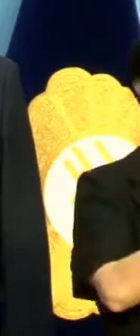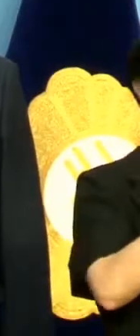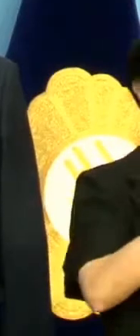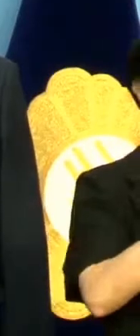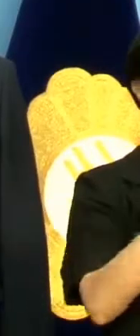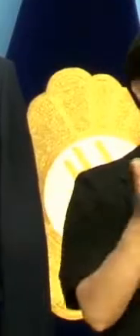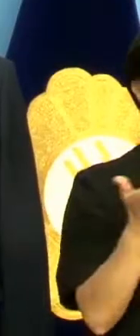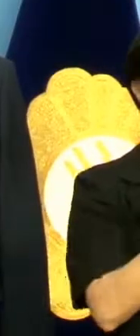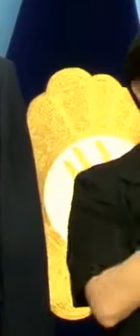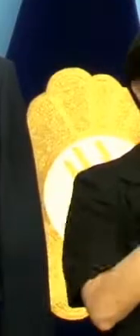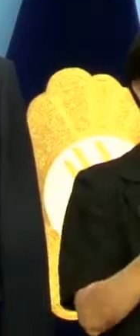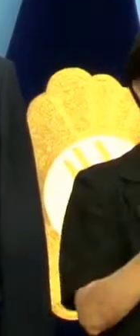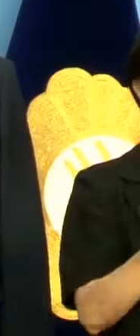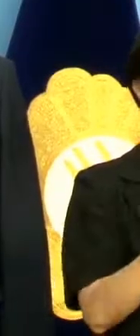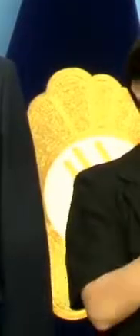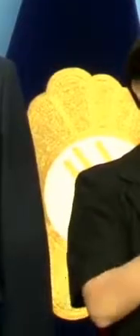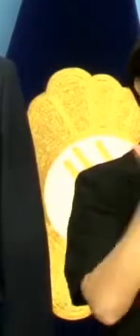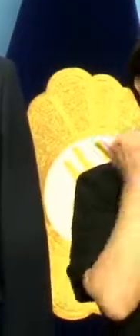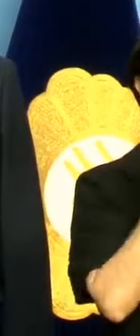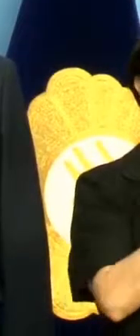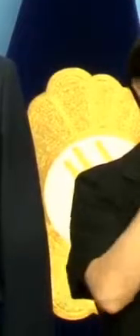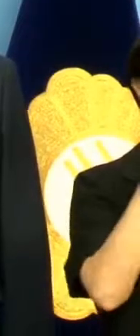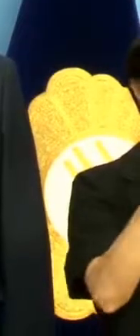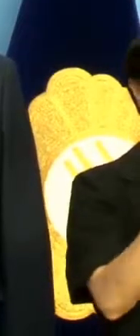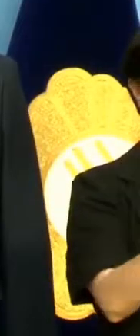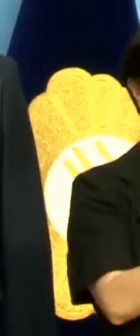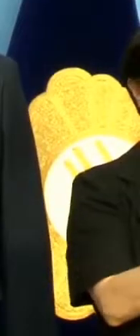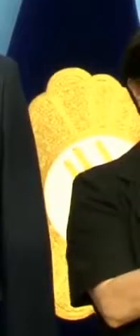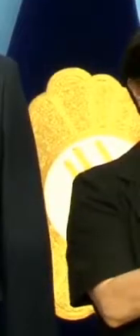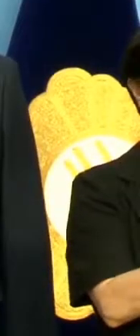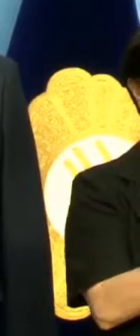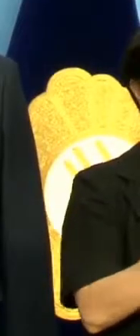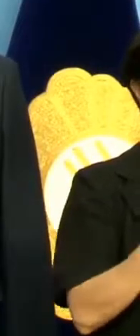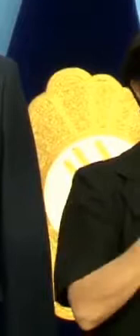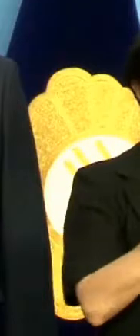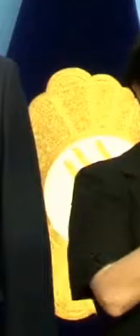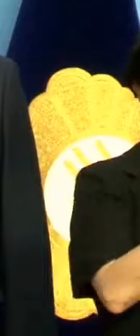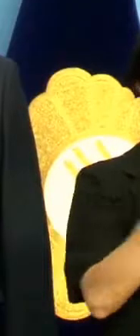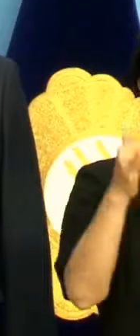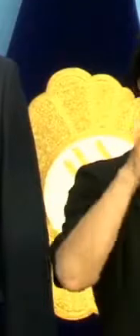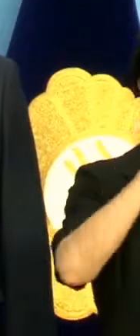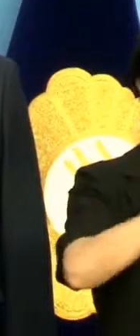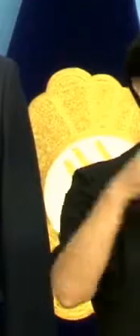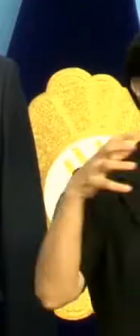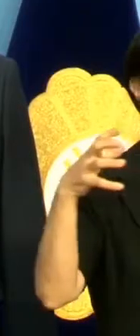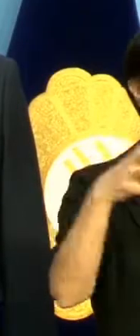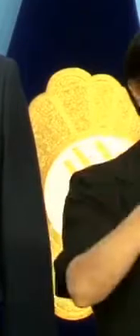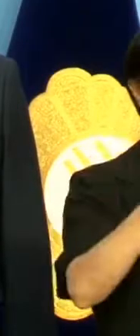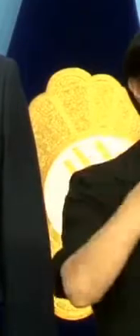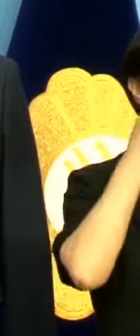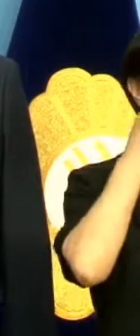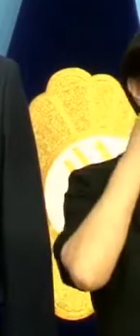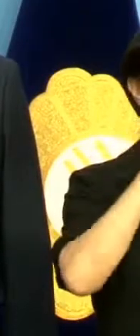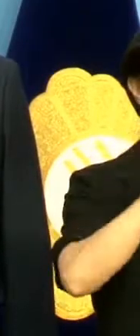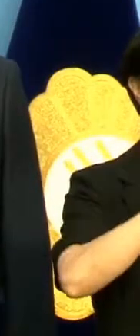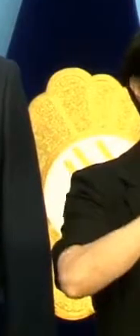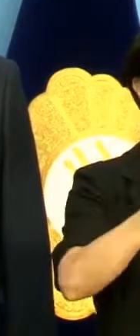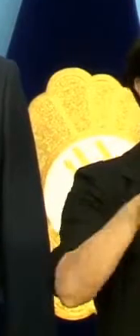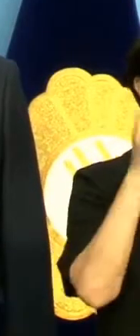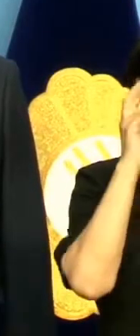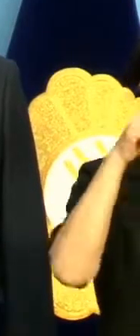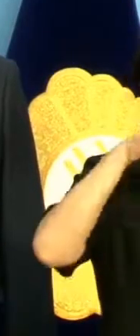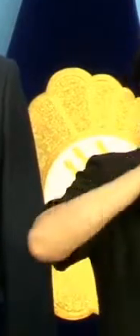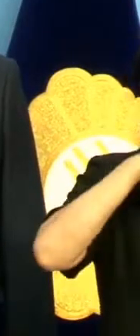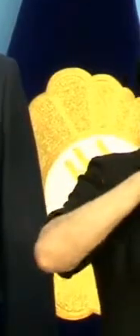일방적인 정리해고를 통보했습니다 제주항공과 이수 합병이 무산된 이후 너 책은 기업